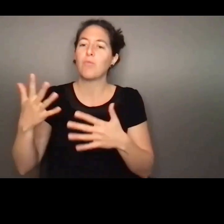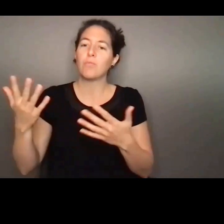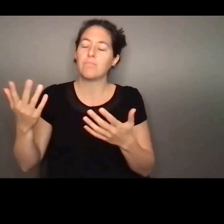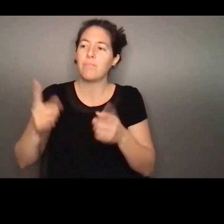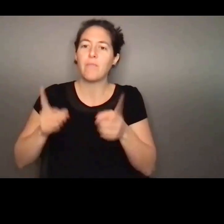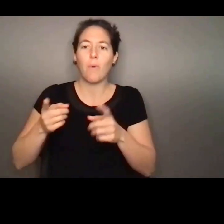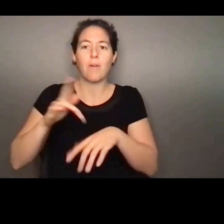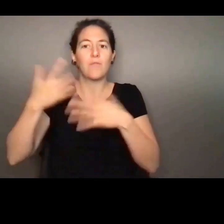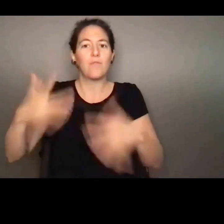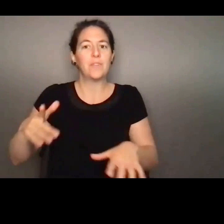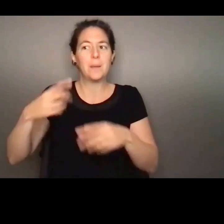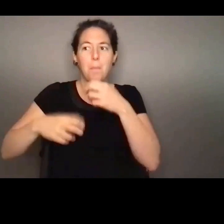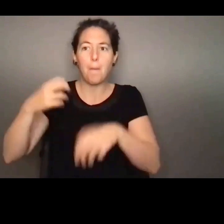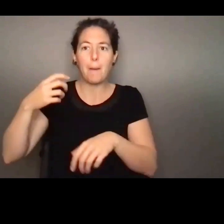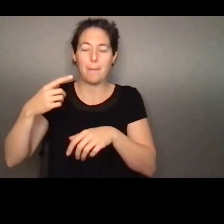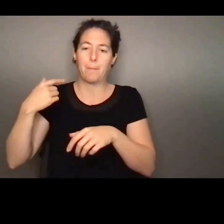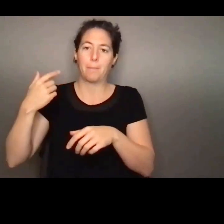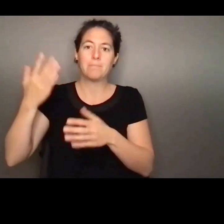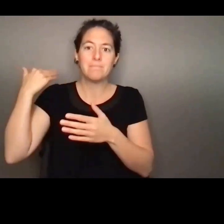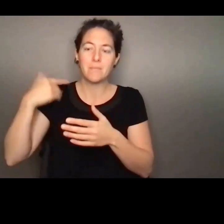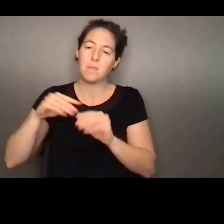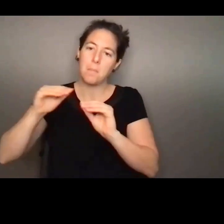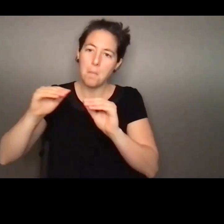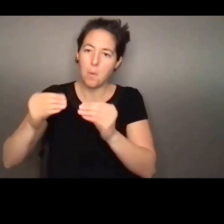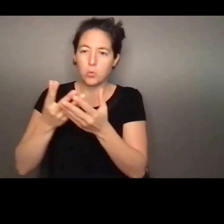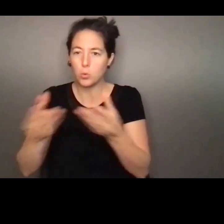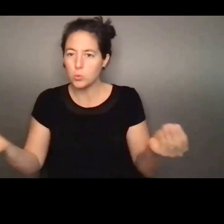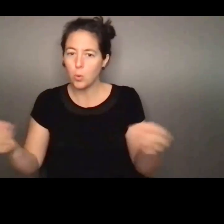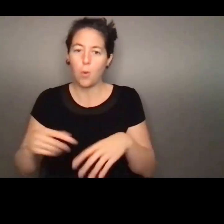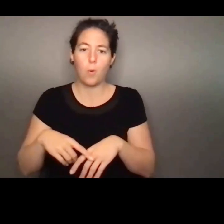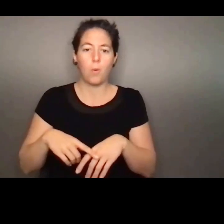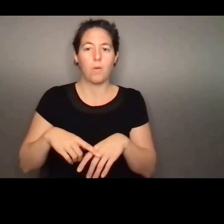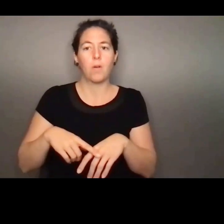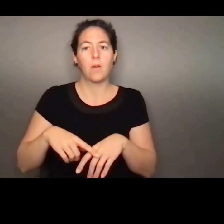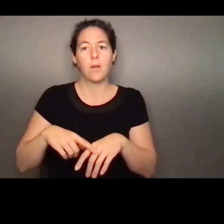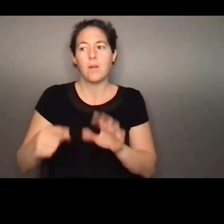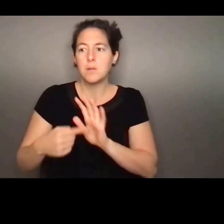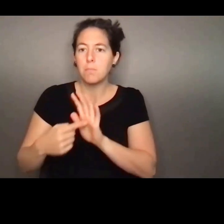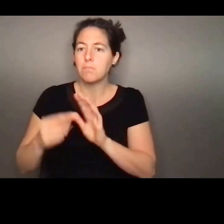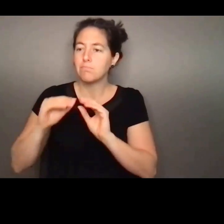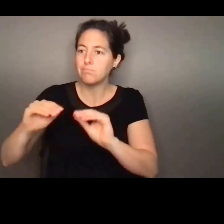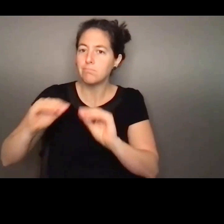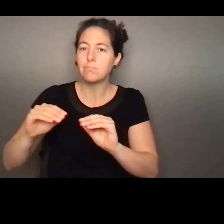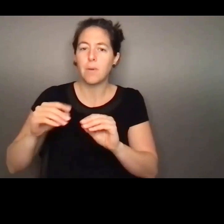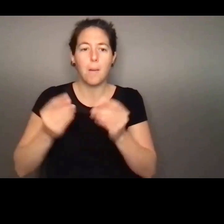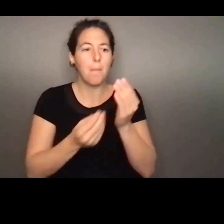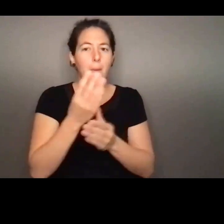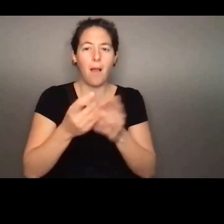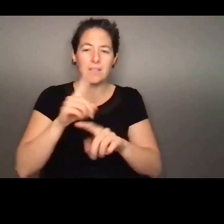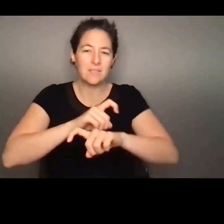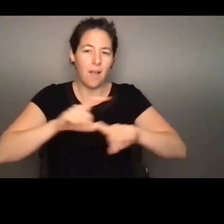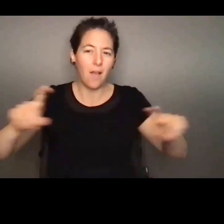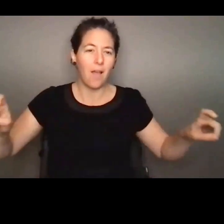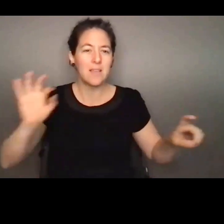Puis je leur enseigne les particularités de diverses plantes pour qu'ils puissent avoir un grand succès,